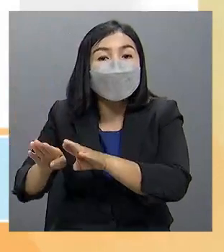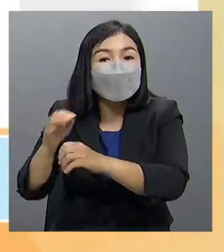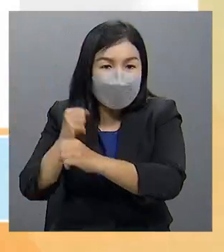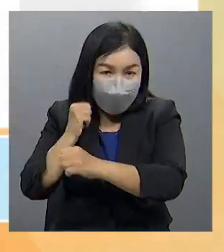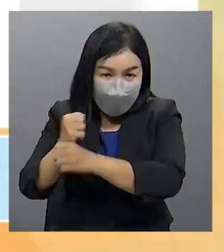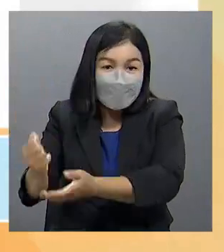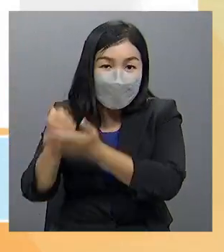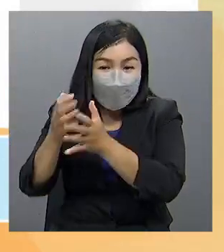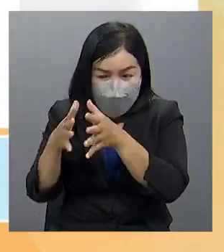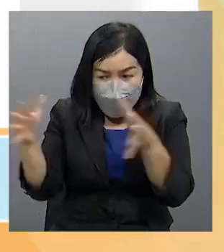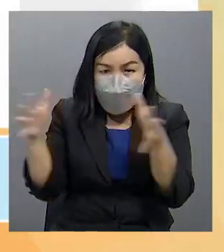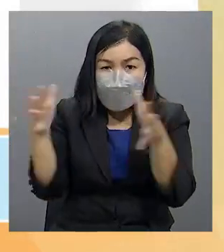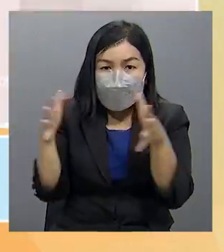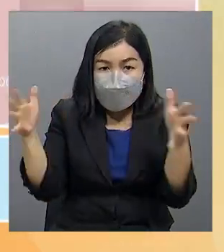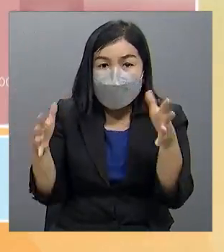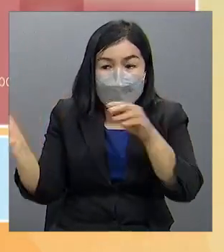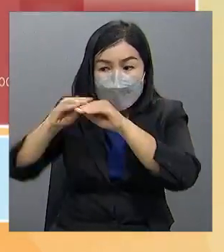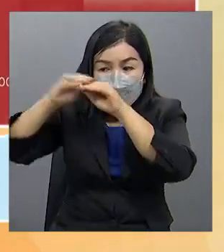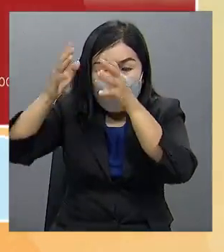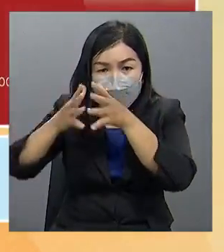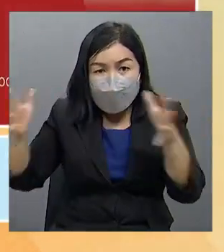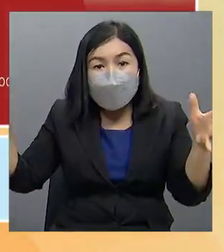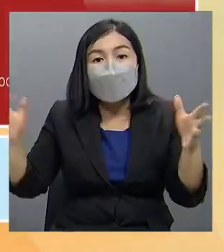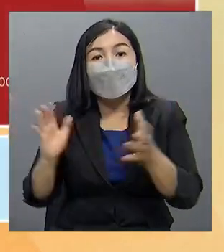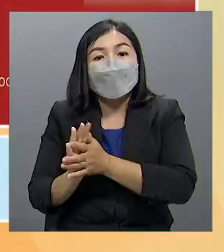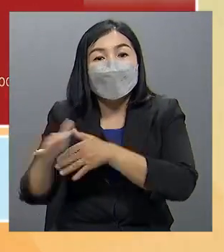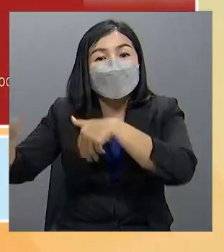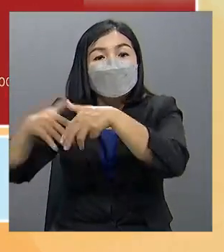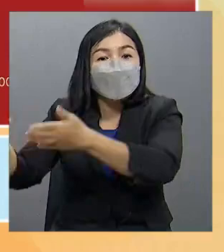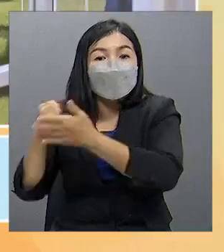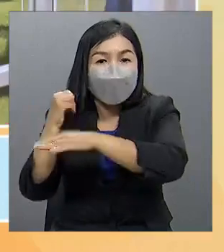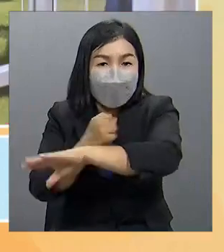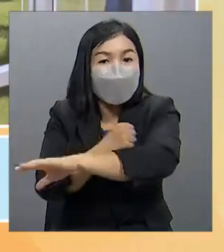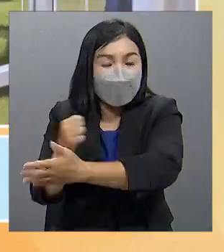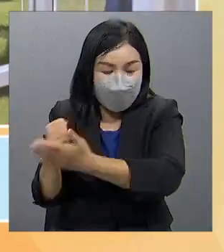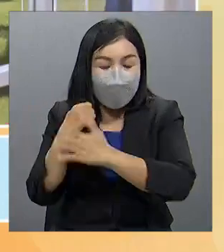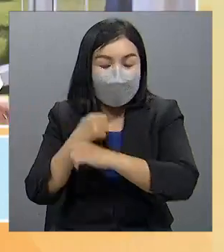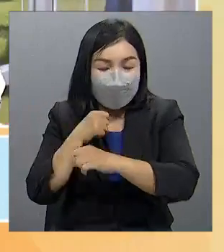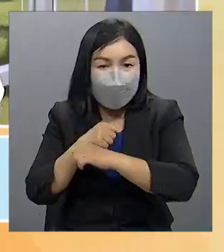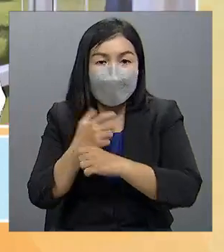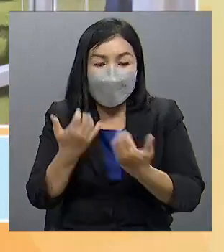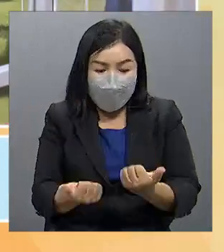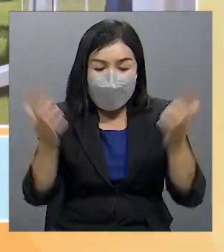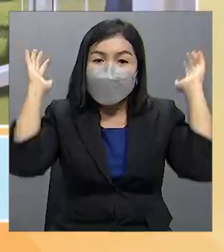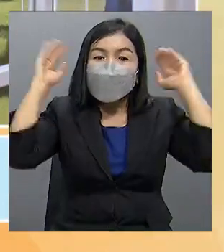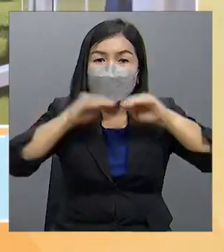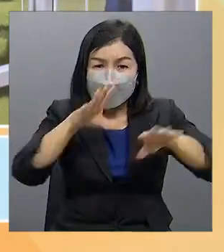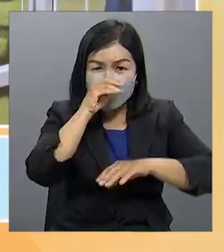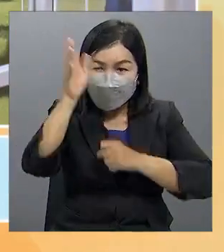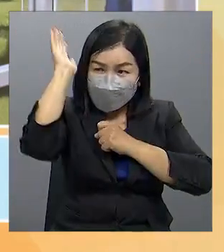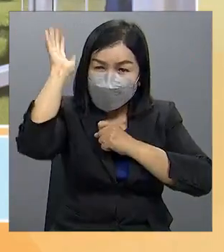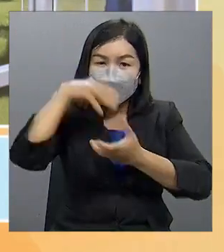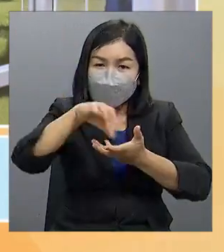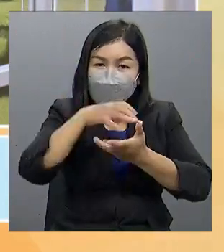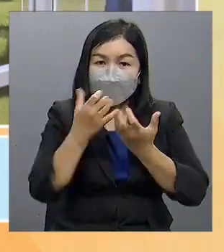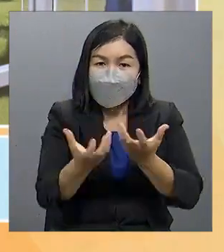น า ะสั่งมันเยอะ ใช่ครับวอลลุ่มเยอะขึ้น มือขีดอ่ะทีนี้ของที่เอามาขายน้องดอลล่าขายเลยดีกว่านะครับเพราะผลิตภัณฑ์วันนี้ลายไม่เยอะ